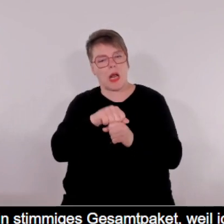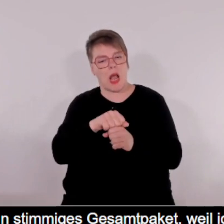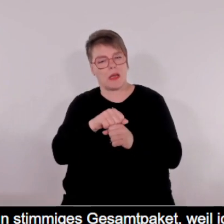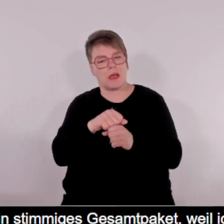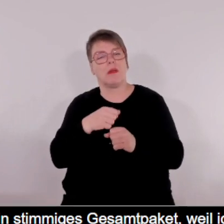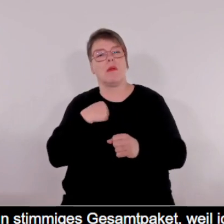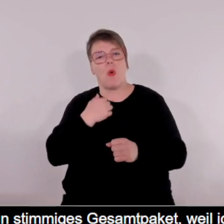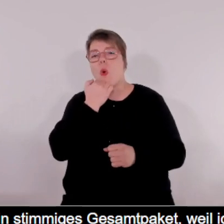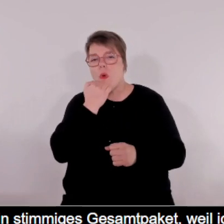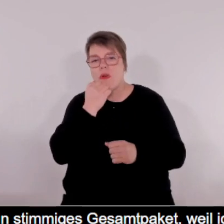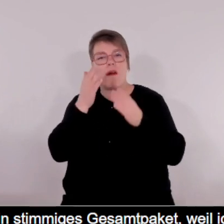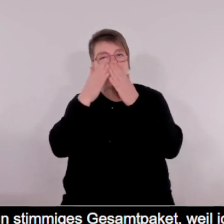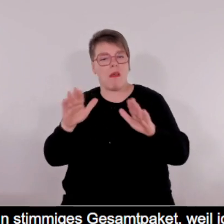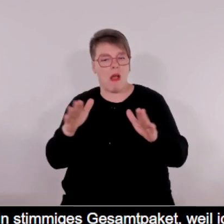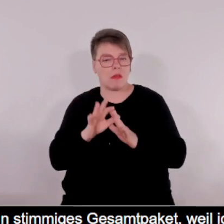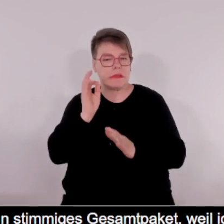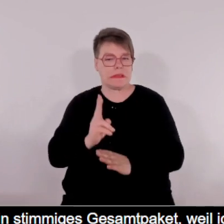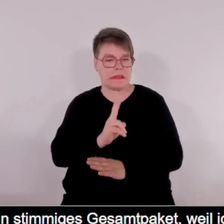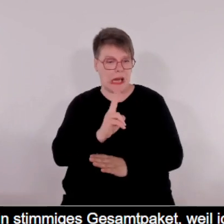allem für unsere bayerische Landwirtschaft. Vielen Dank.